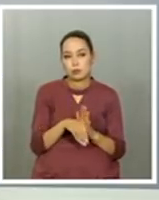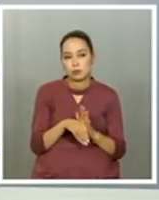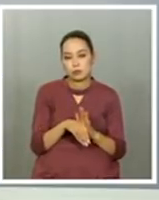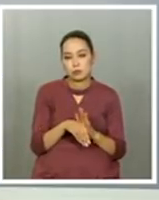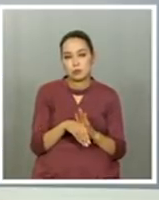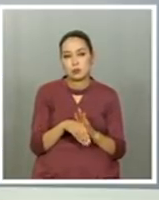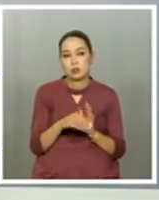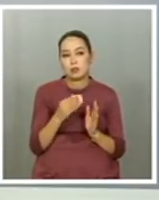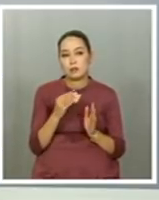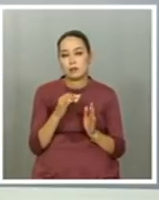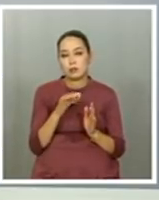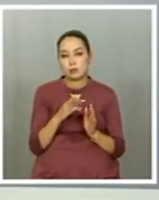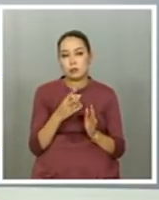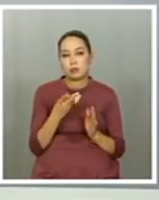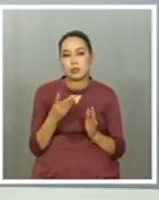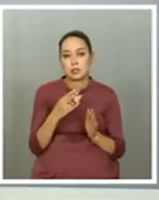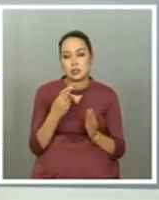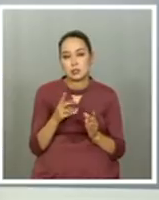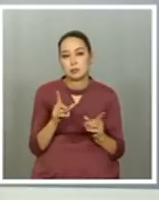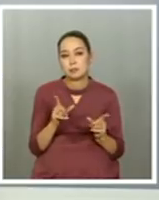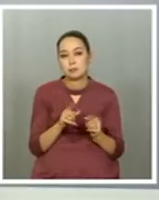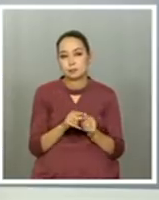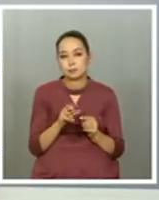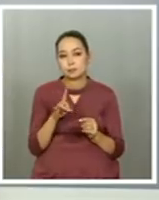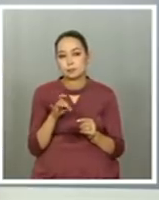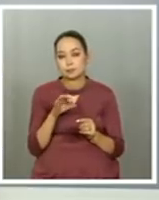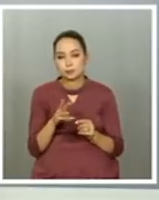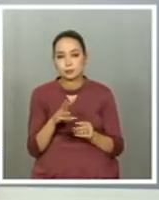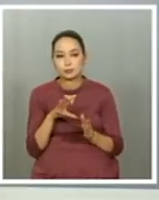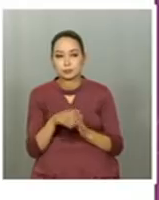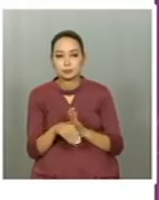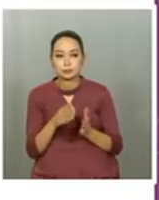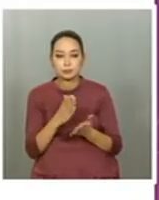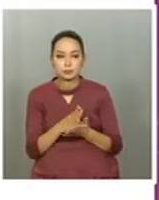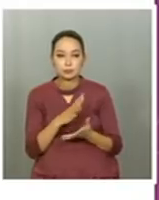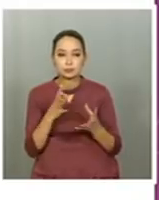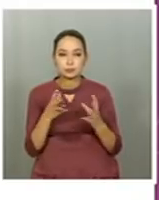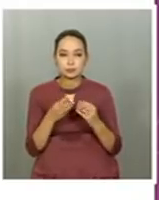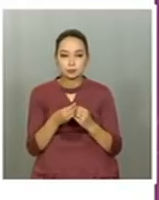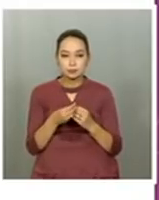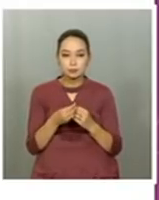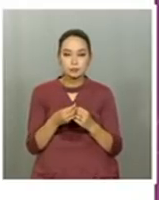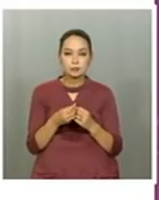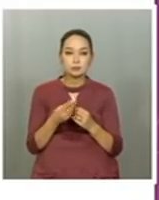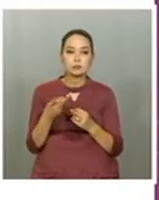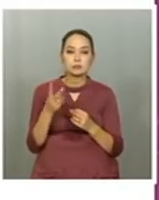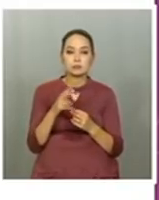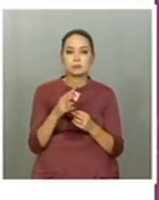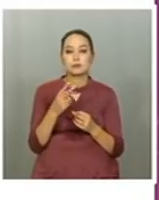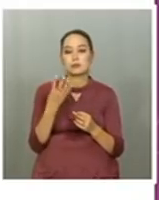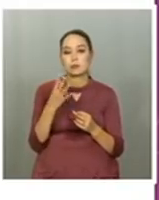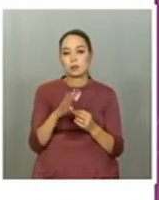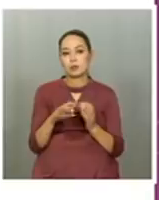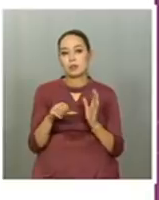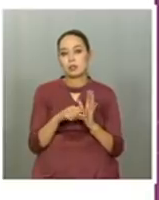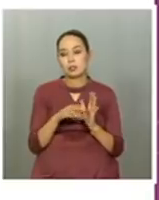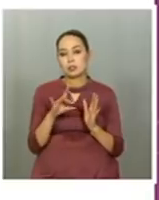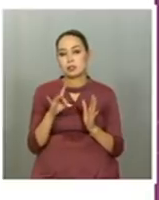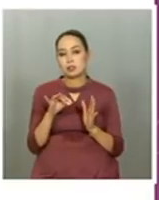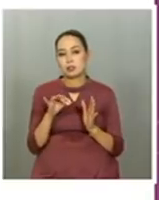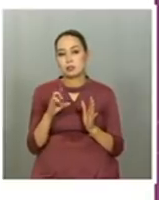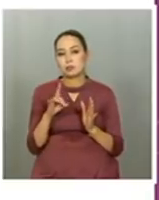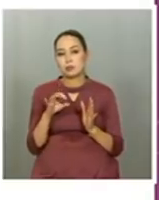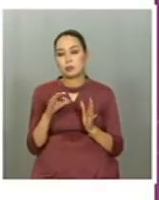радикалында 2-4-6 жерден бром басады. Нәтижесінде 2-4-6-3 бром фенол және бром